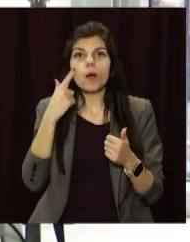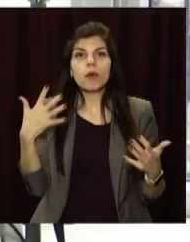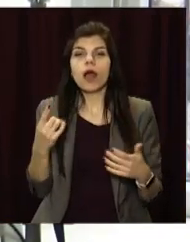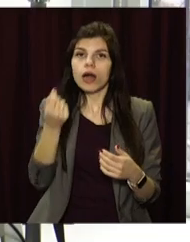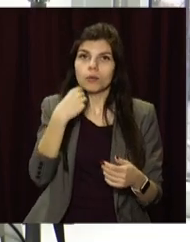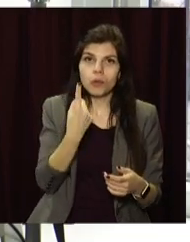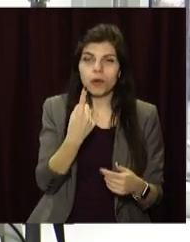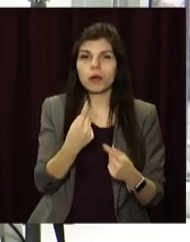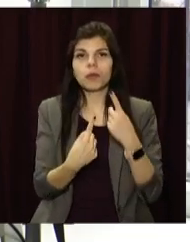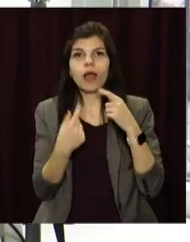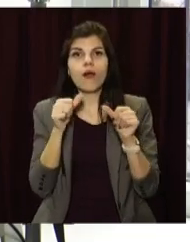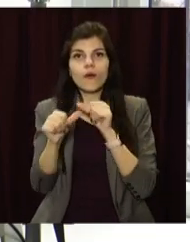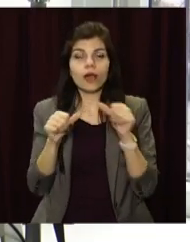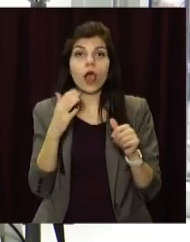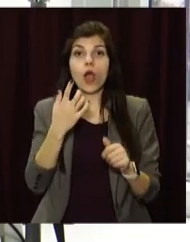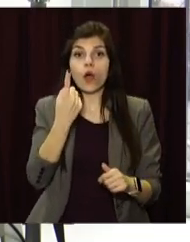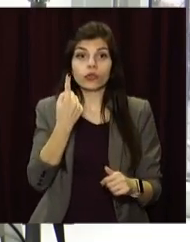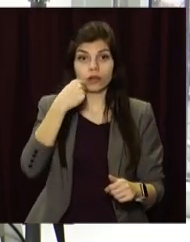маленького пацієнта додому.